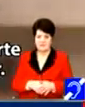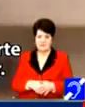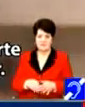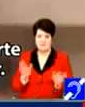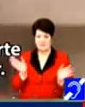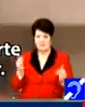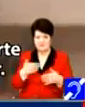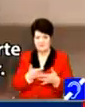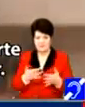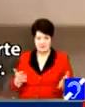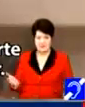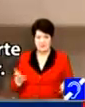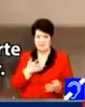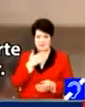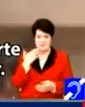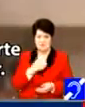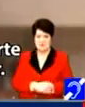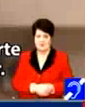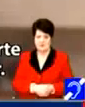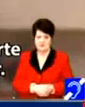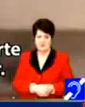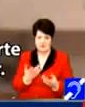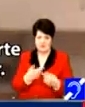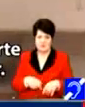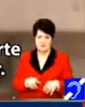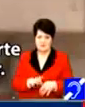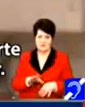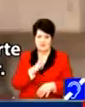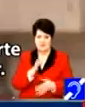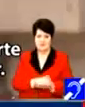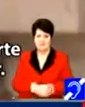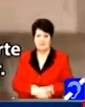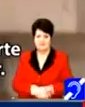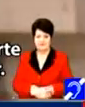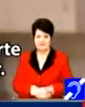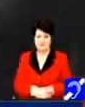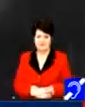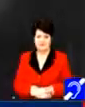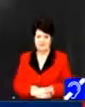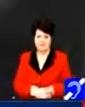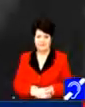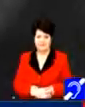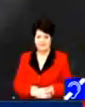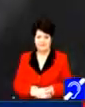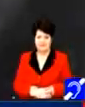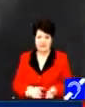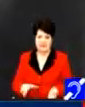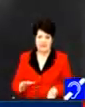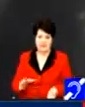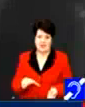plafoanele astea, am dat la o parte molozul și am dat, așa am dat de supraviețuitor. Era